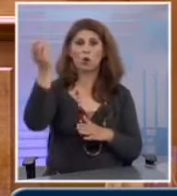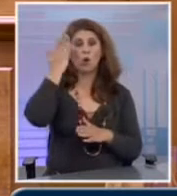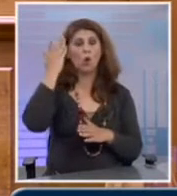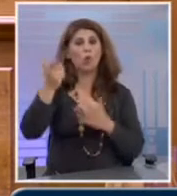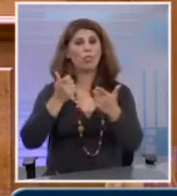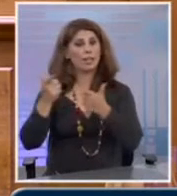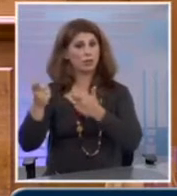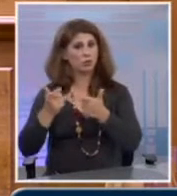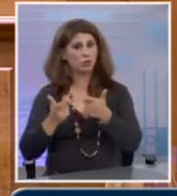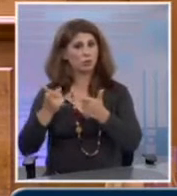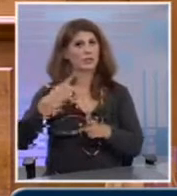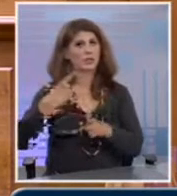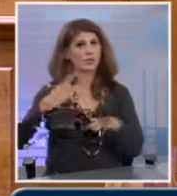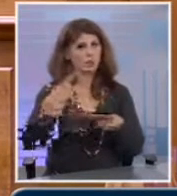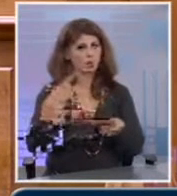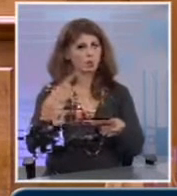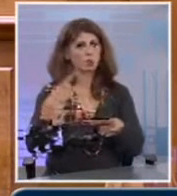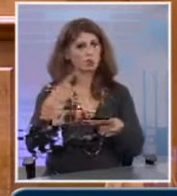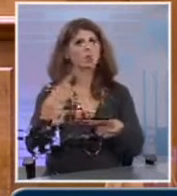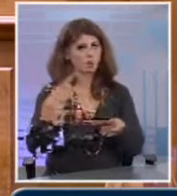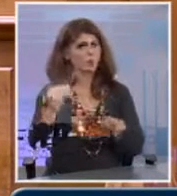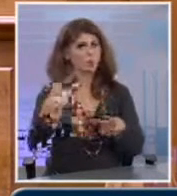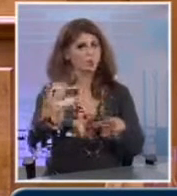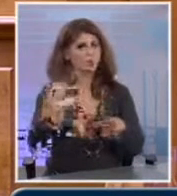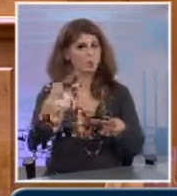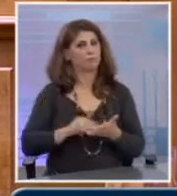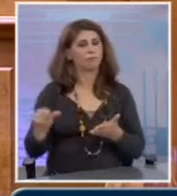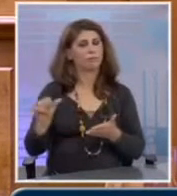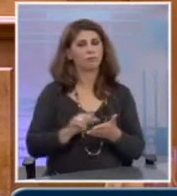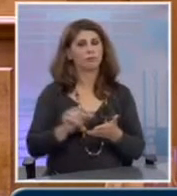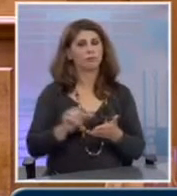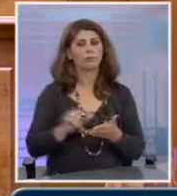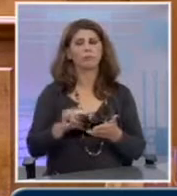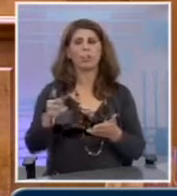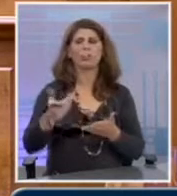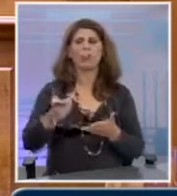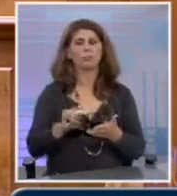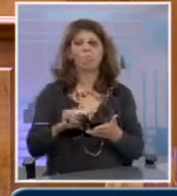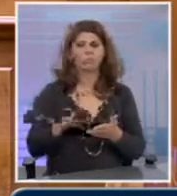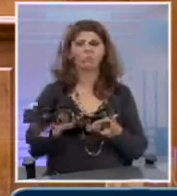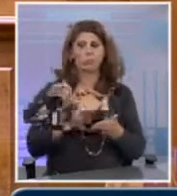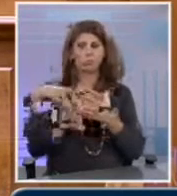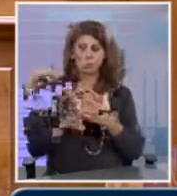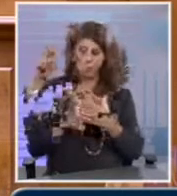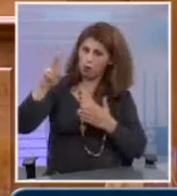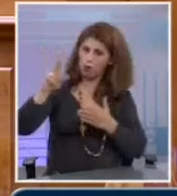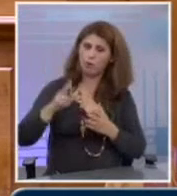δανεισμού στις ελληνικές τράπεζες, αναφέροντας, αν θέλετε, το waiver, και